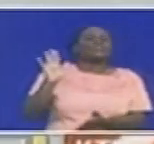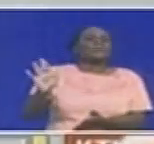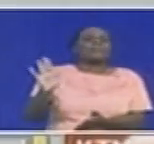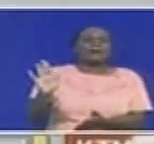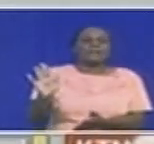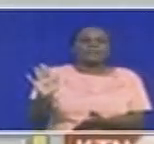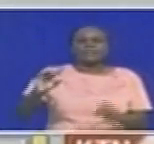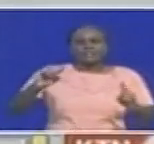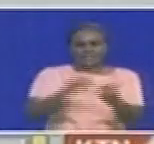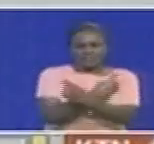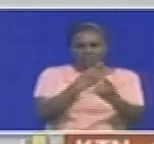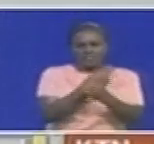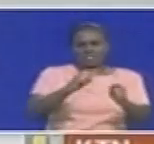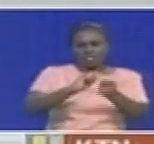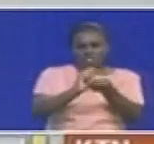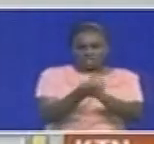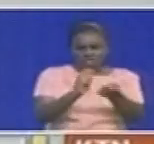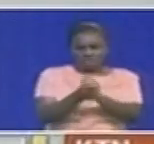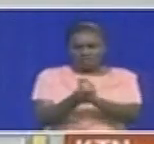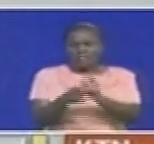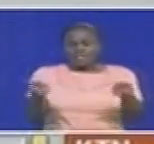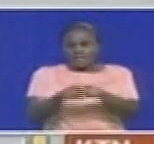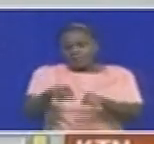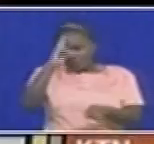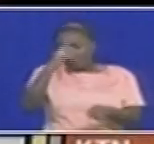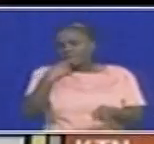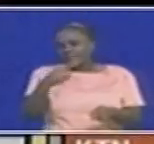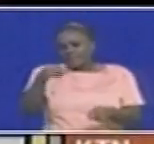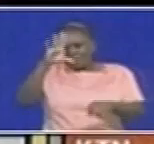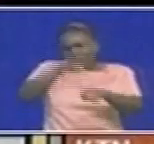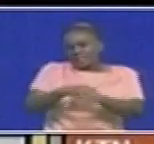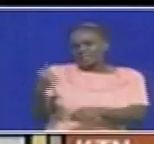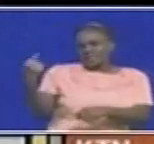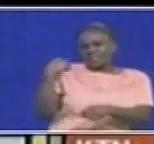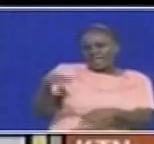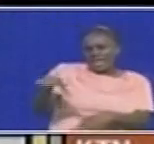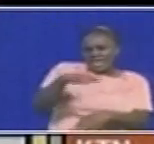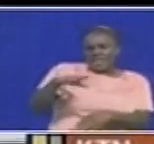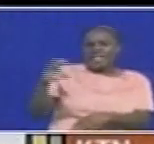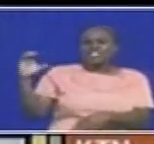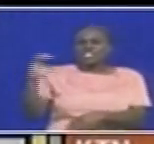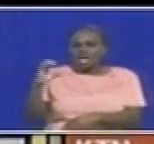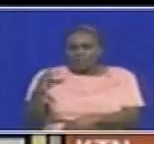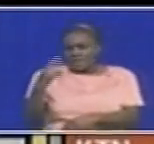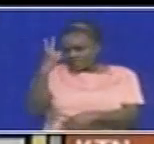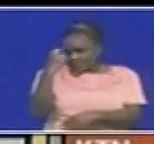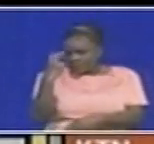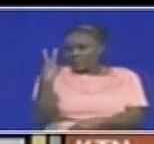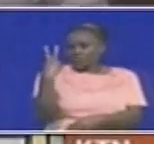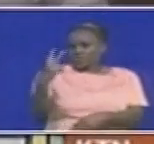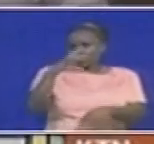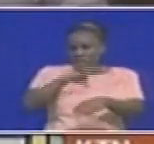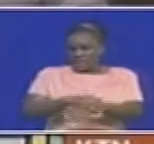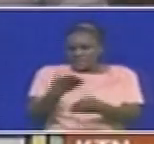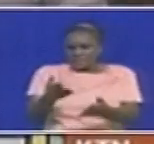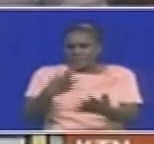si zake. Kulingana na polisi, gari hili lilinaswa jana eneo la Changamwe. Washukiwa wawili waliokamatwa na